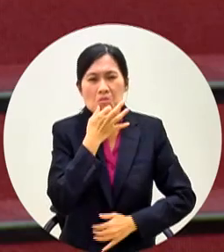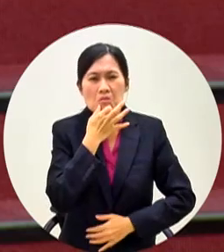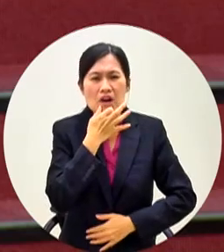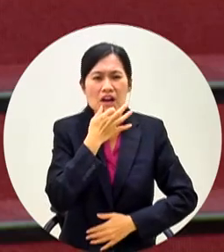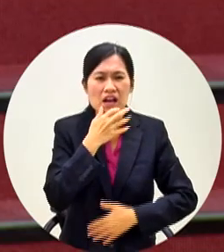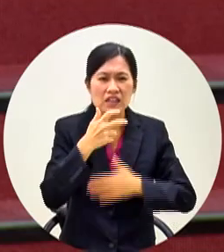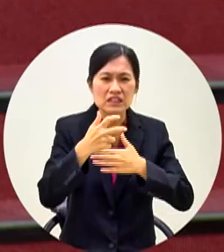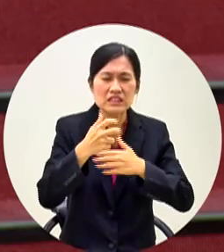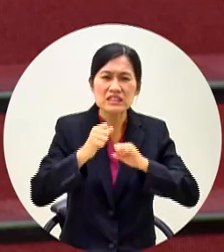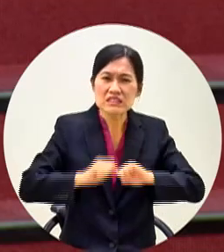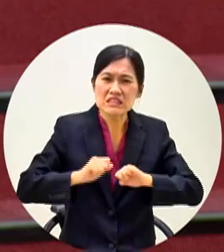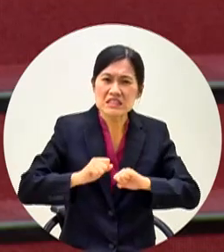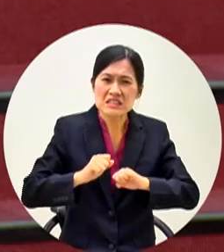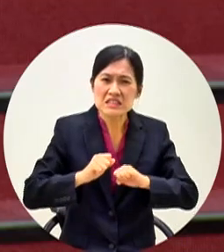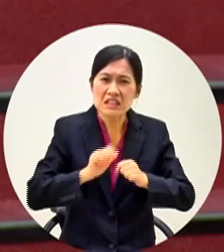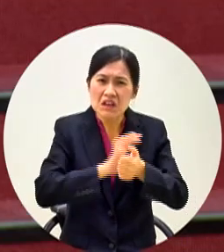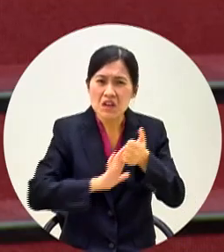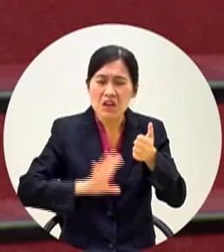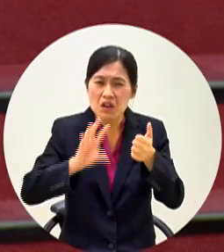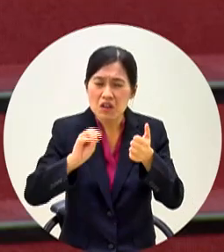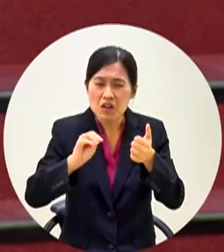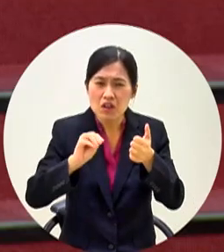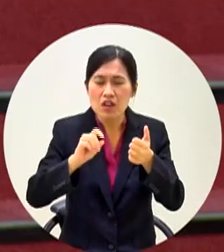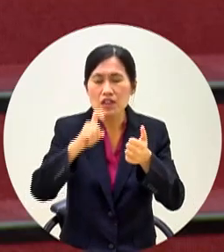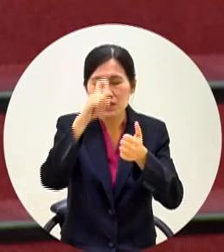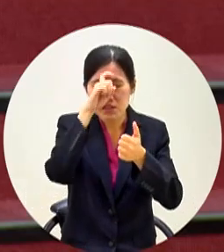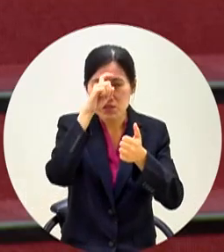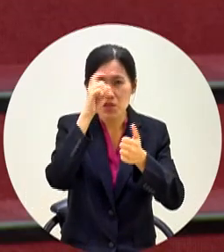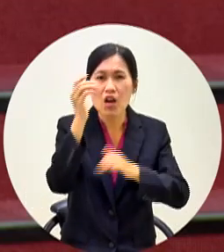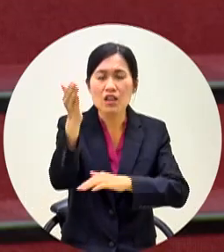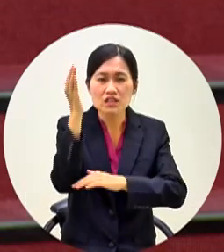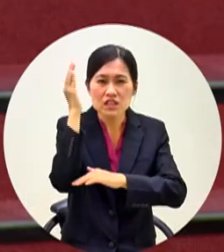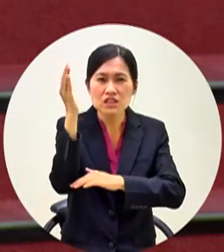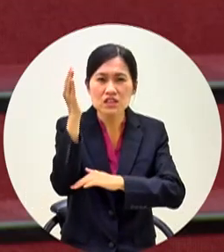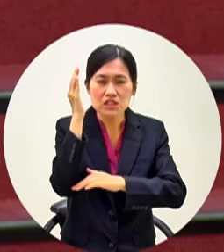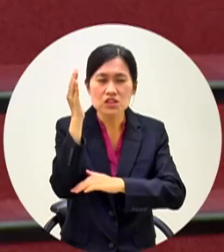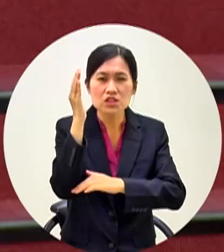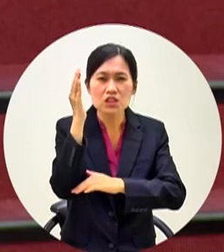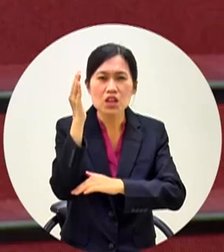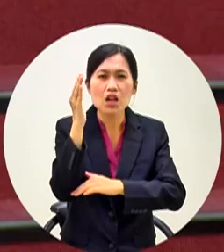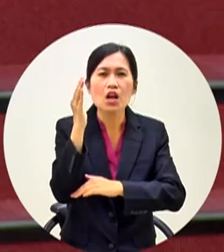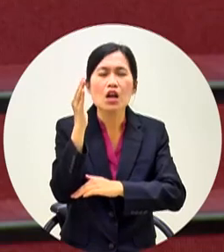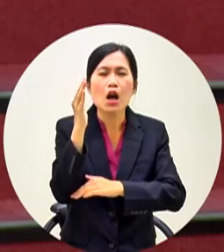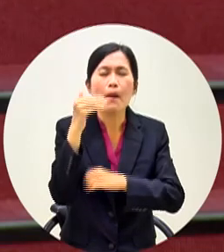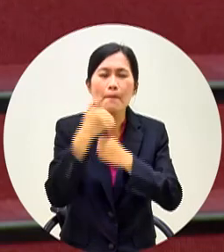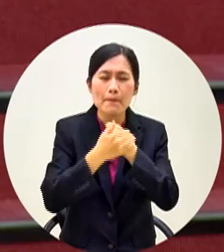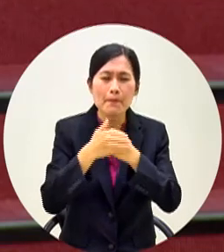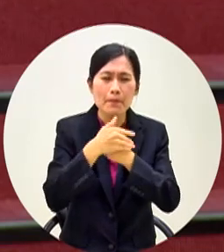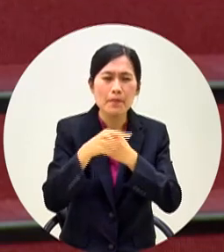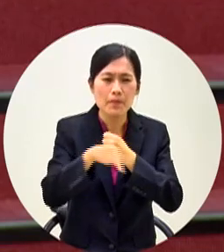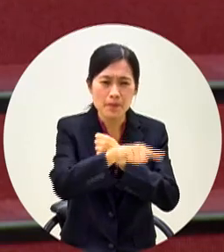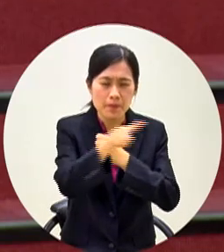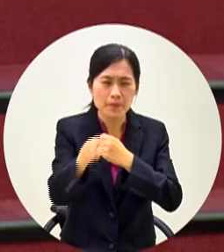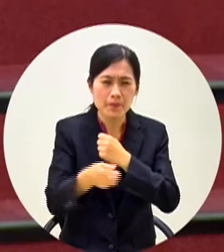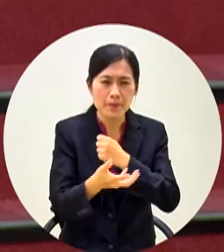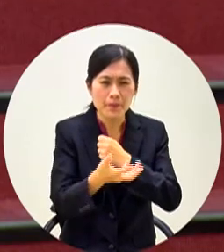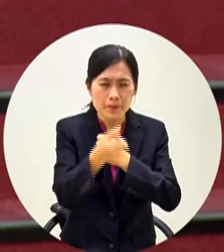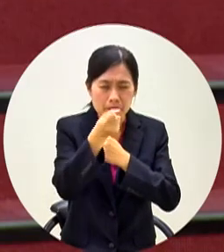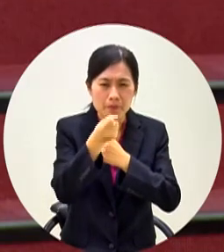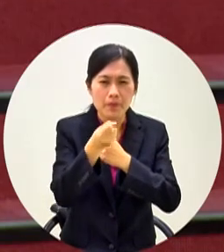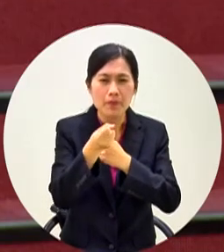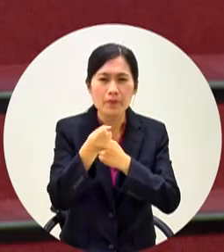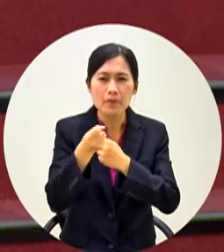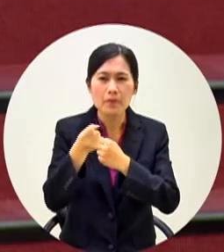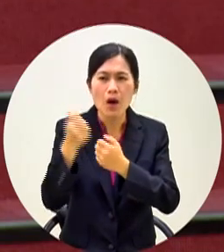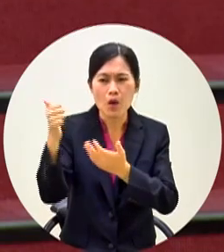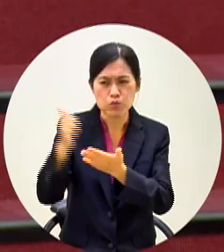未来，希望呢，中华民国的政府能够捍卫他们的权益，不要让这些猪肉进来。那今天早